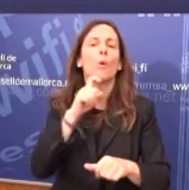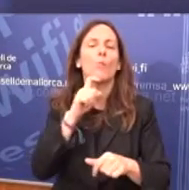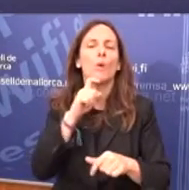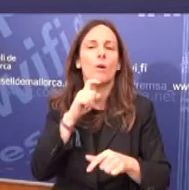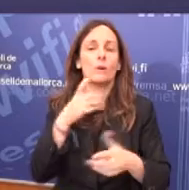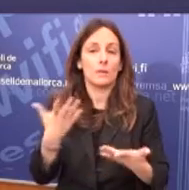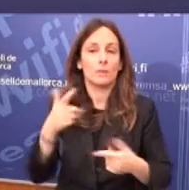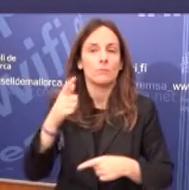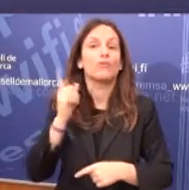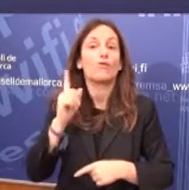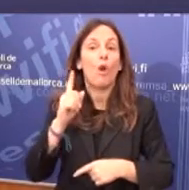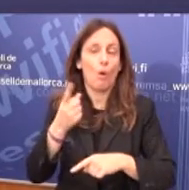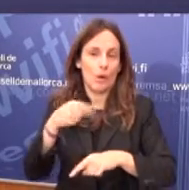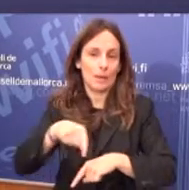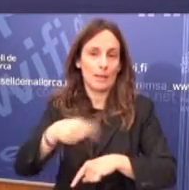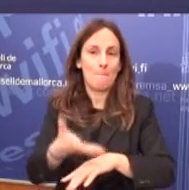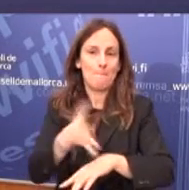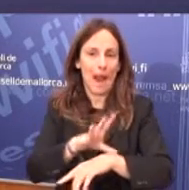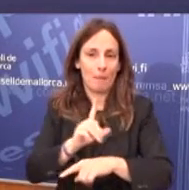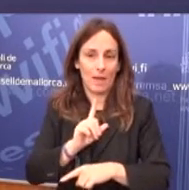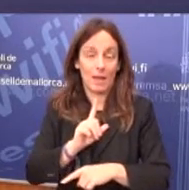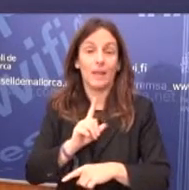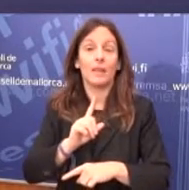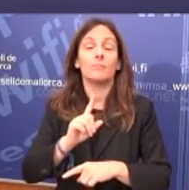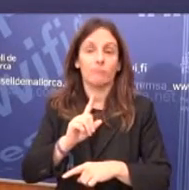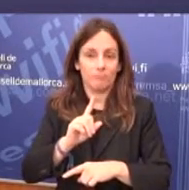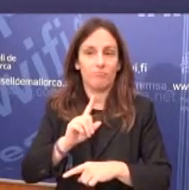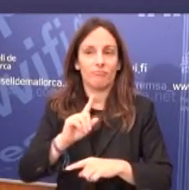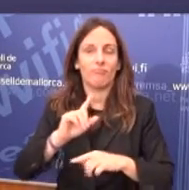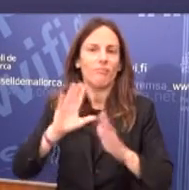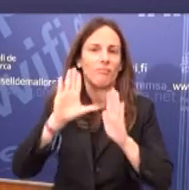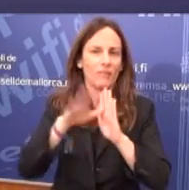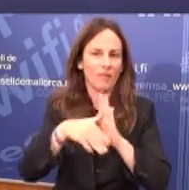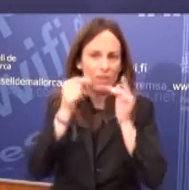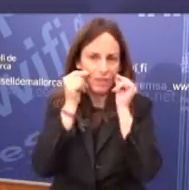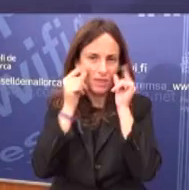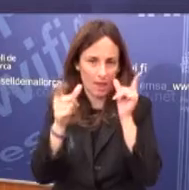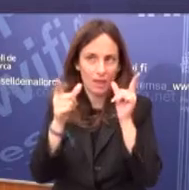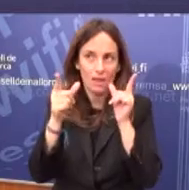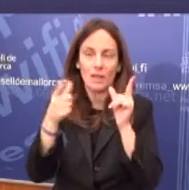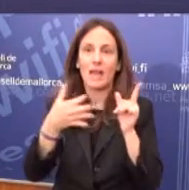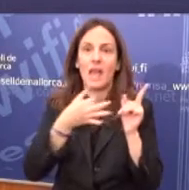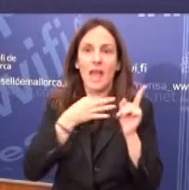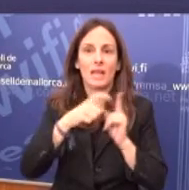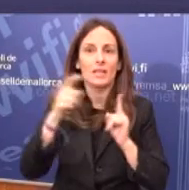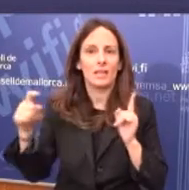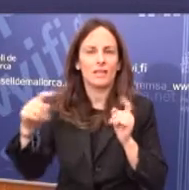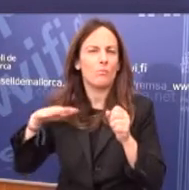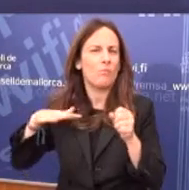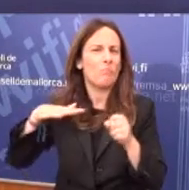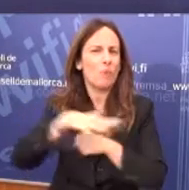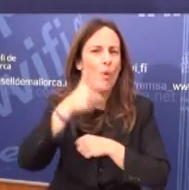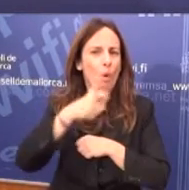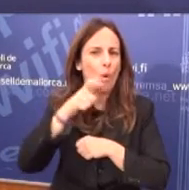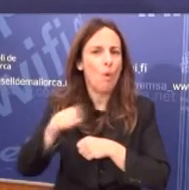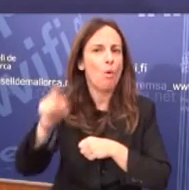Anteriorment, quasi totes les coses que fèiem se feien aquí a ciutat i hem vist que aquesta crisi ha fet que també a molts